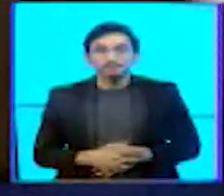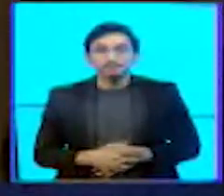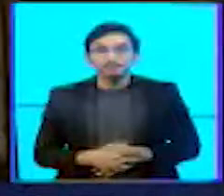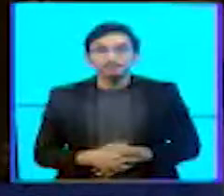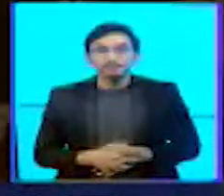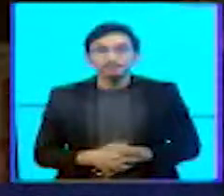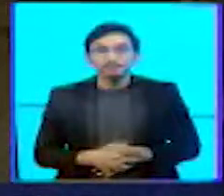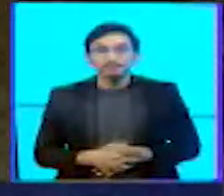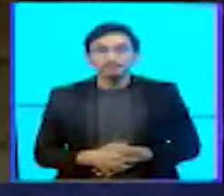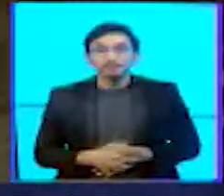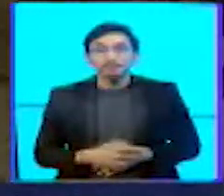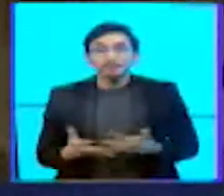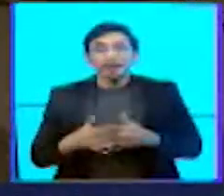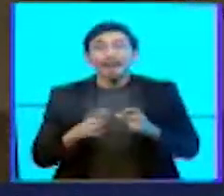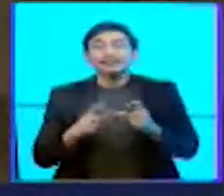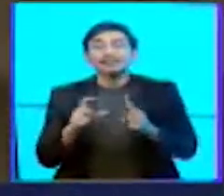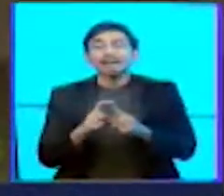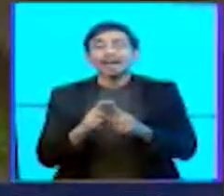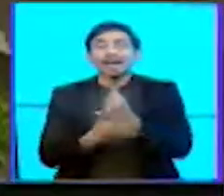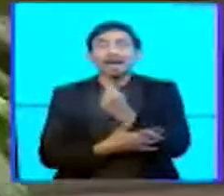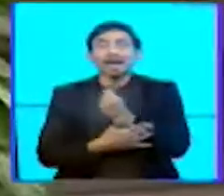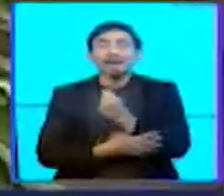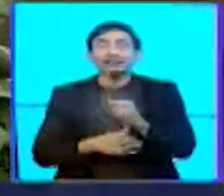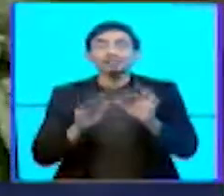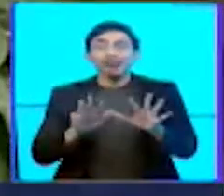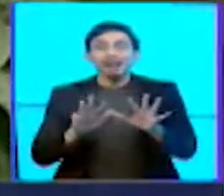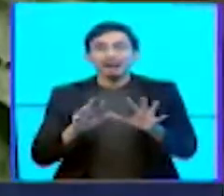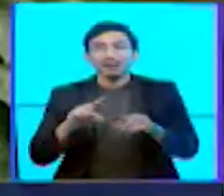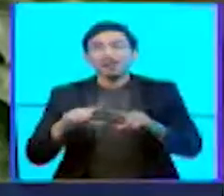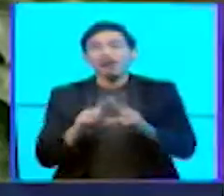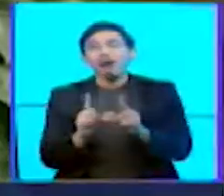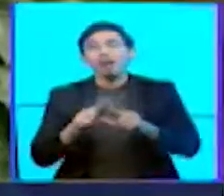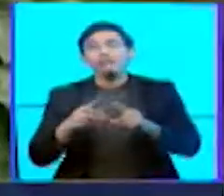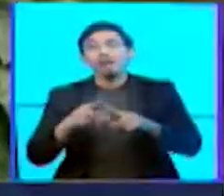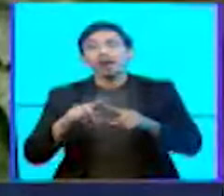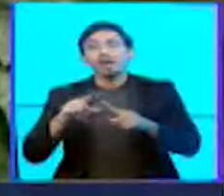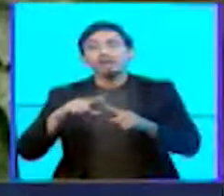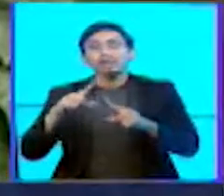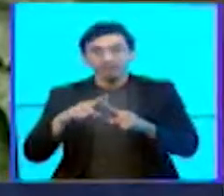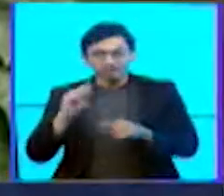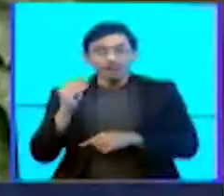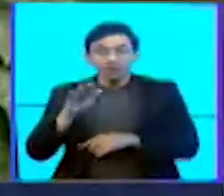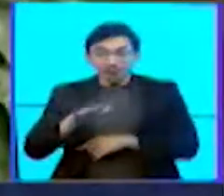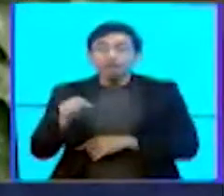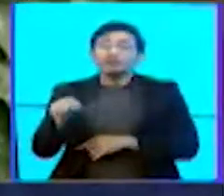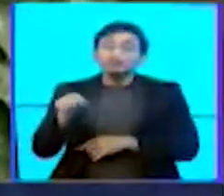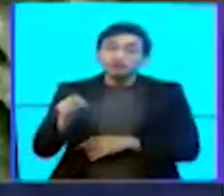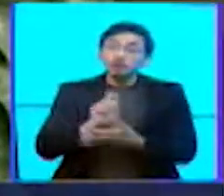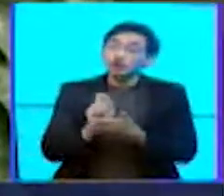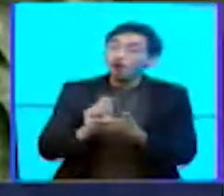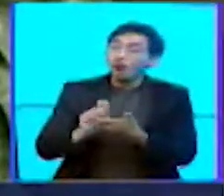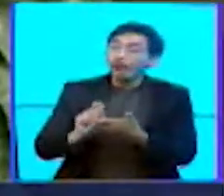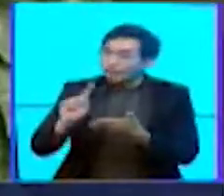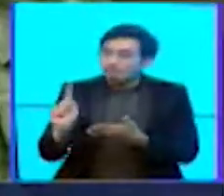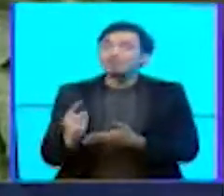Oh ya pemirsa SD Negeri 09 Pagi Rawa Barat Kebayoran Baru Jakarta Selatan menjadi salah satu sekolah yang sudah mulai menerapkan